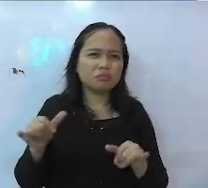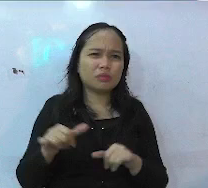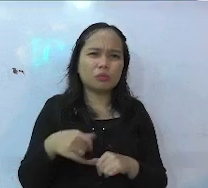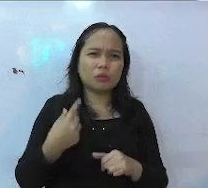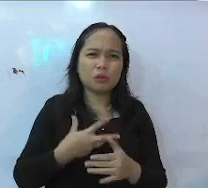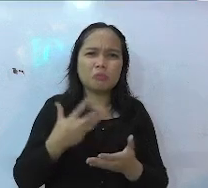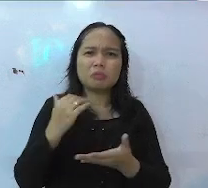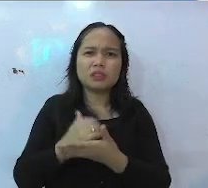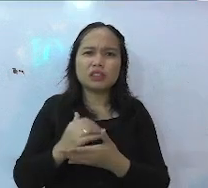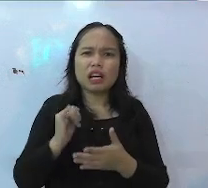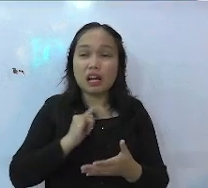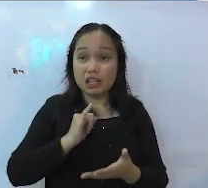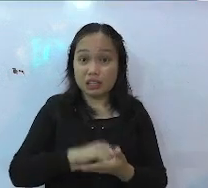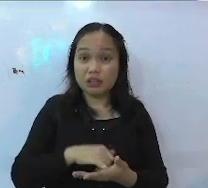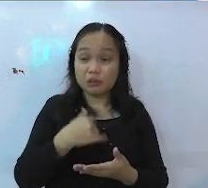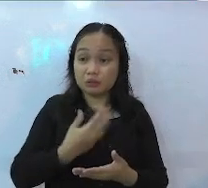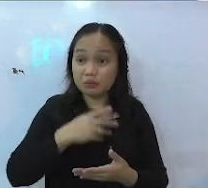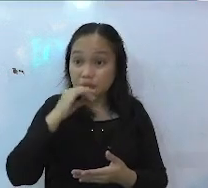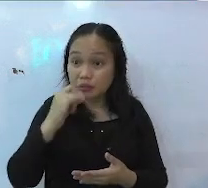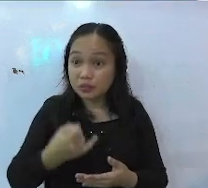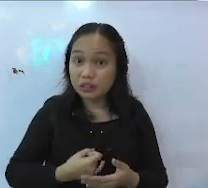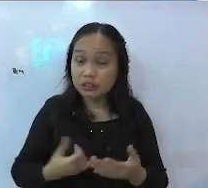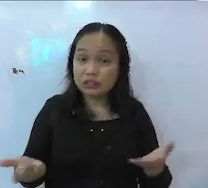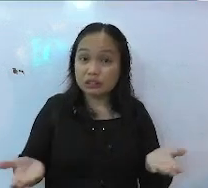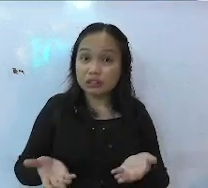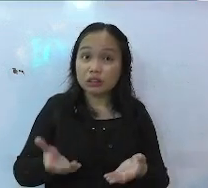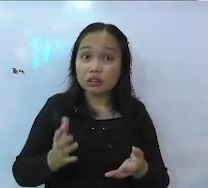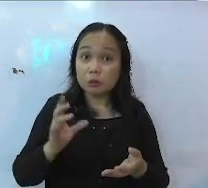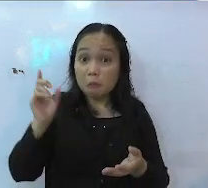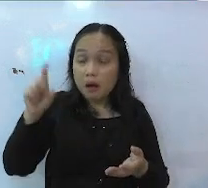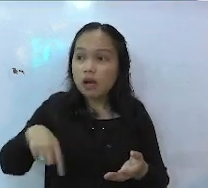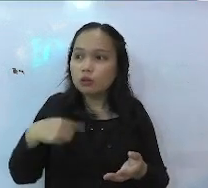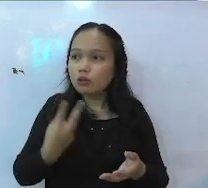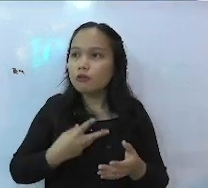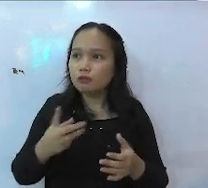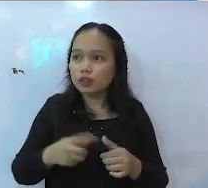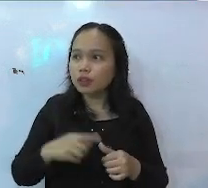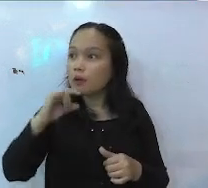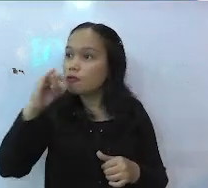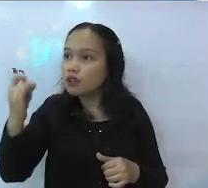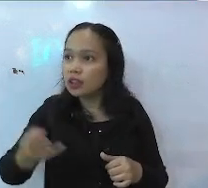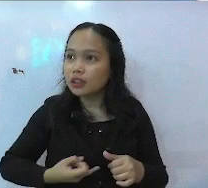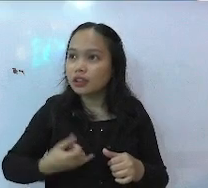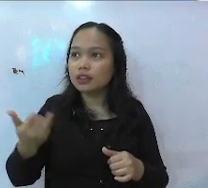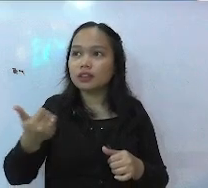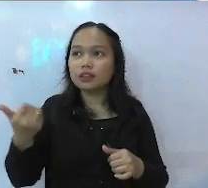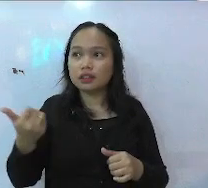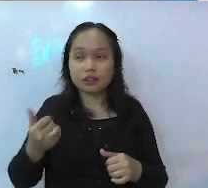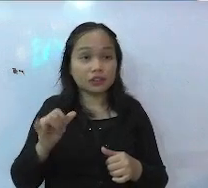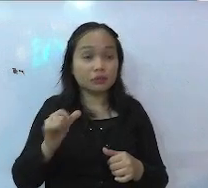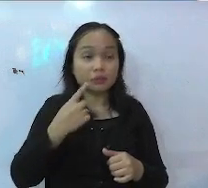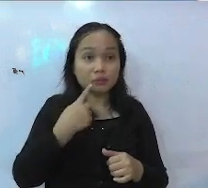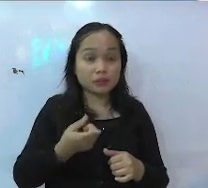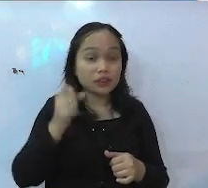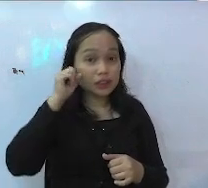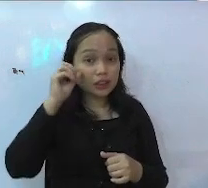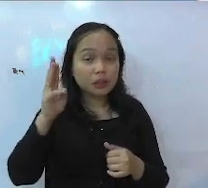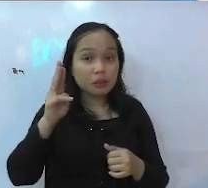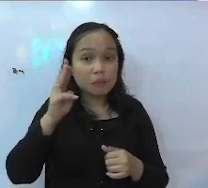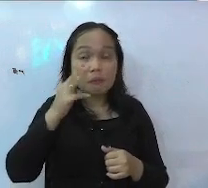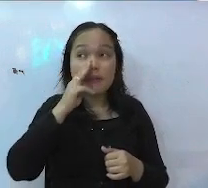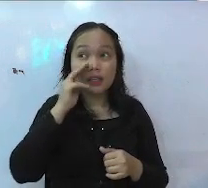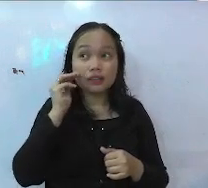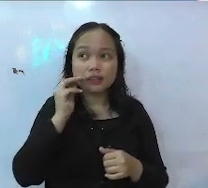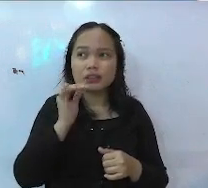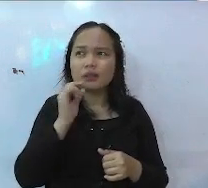sa kanila na imbitahin tayo imbes na tayo yung gumagawa nung first move Tulad nung sinabi kanina ni sir maki Ah